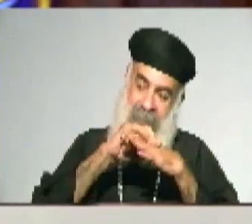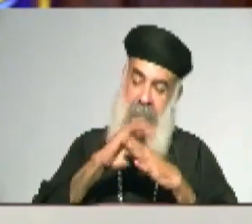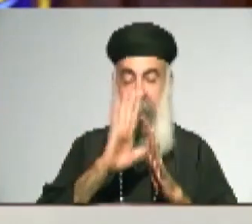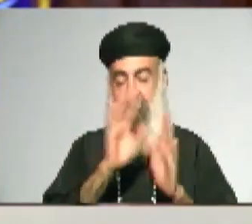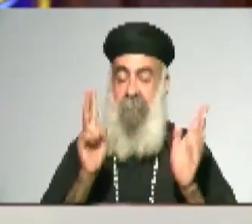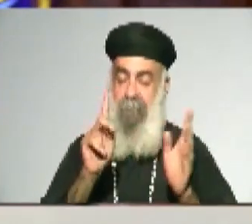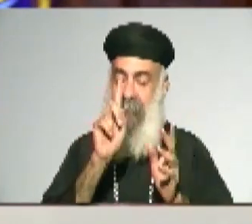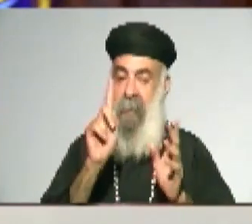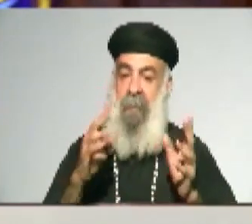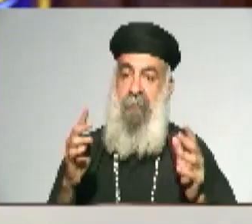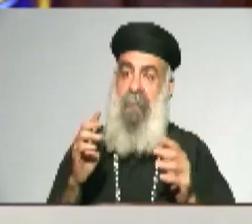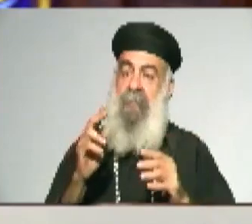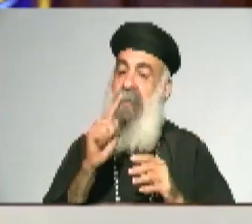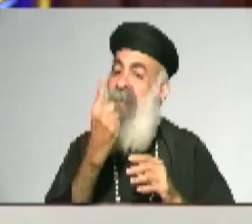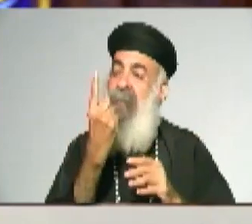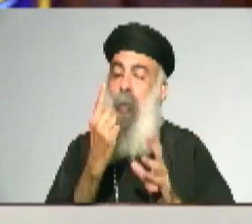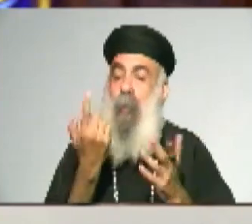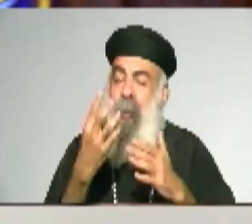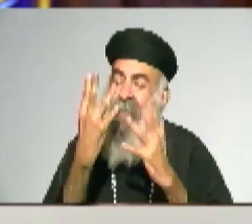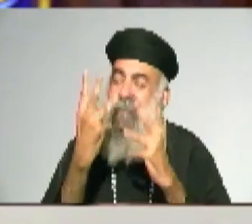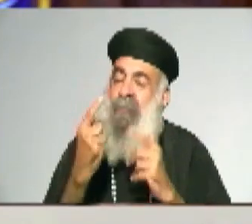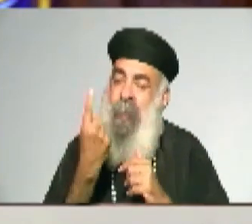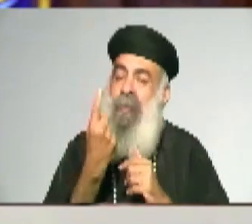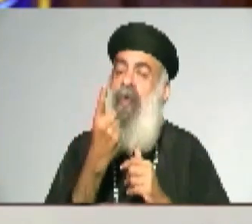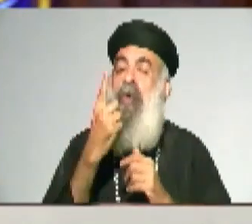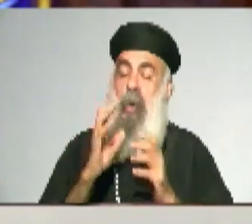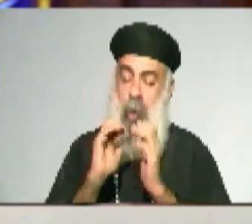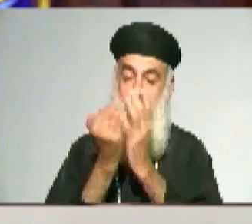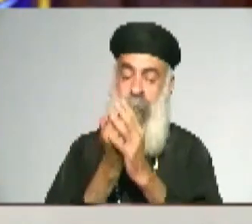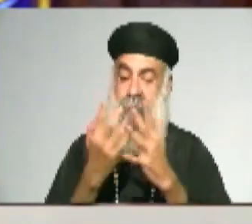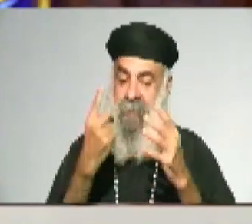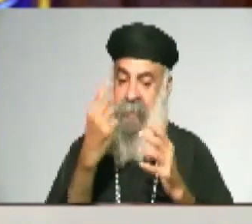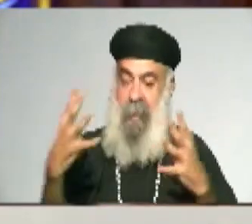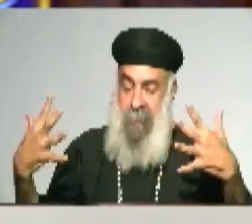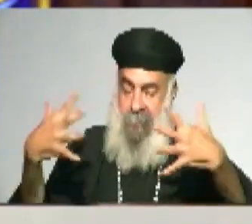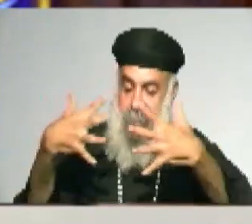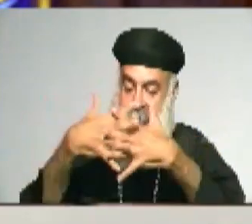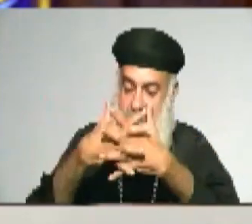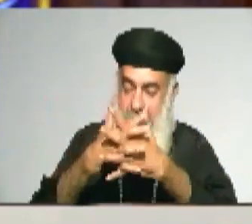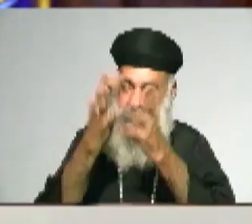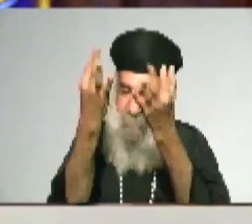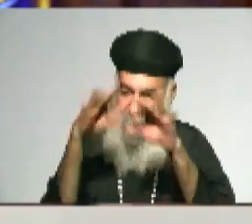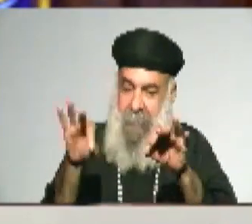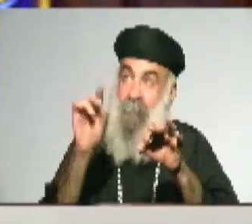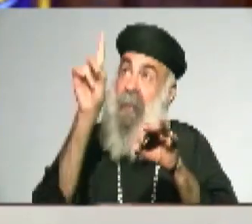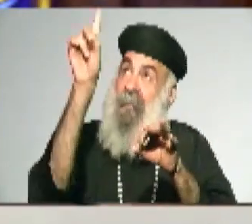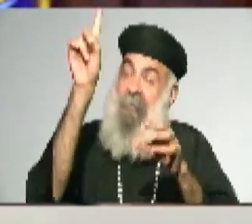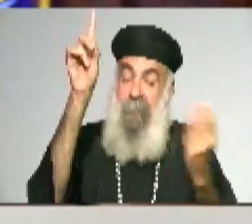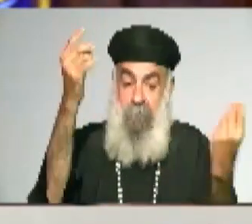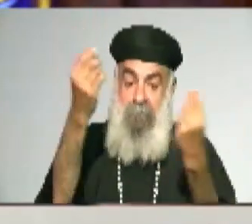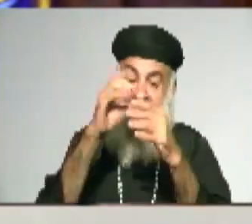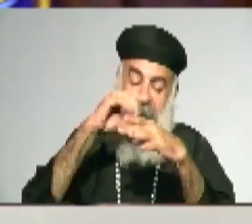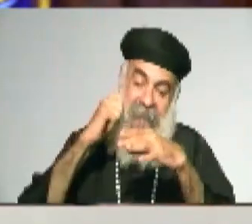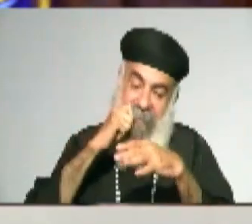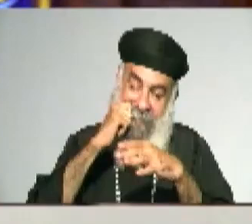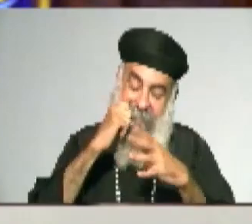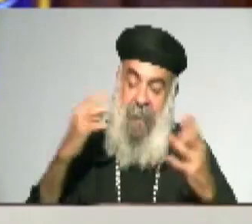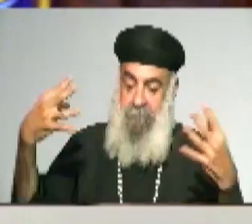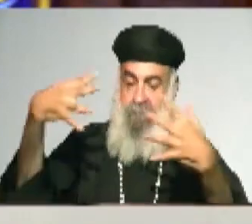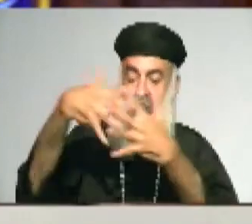لا. أمال تقول لي أمال طبيعة واحدة ليه؟ لأننا نؤمن بالاتحاد الكامل بين اللاهوت والناسوت،